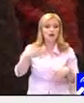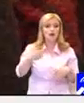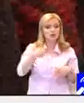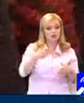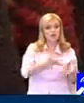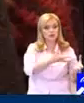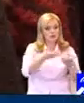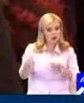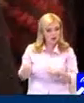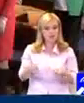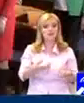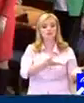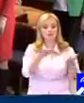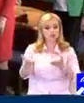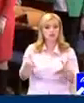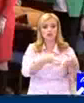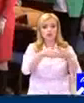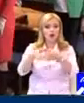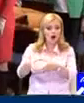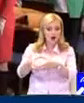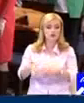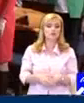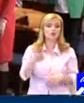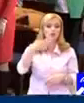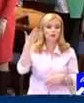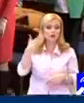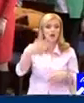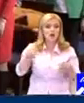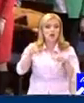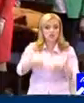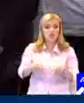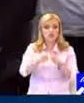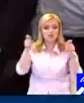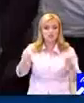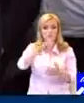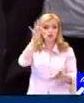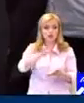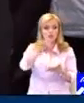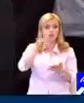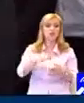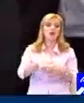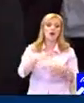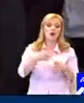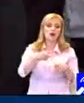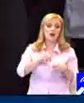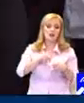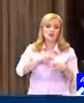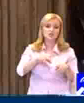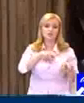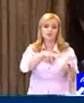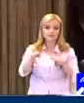audiență delegații din partea primăriilor unioniste basarabene și să înființeze o instituție care să coordoneze relațiile cu acestea.